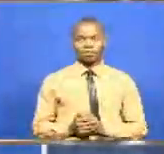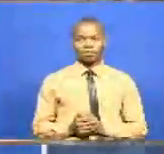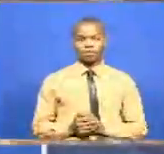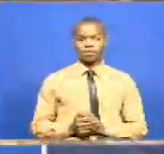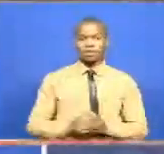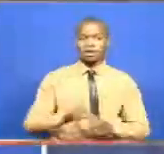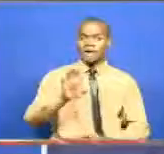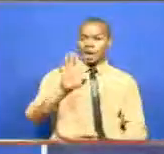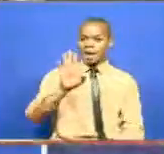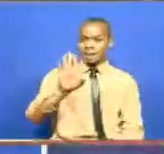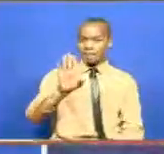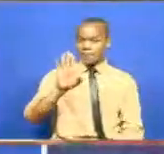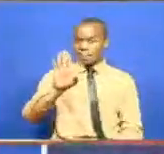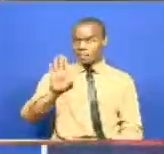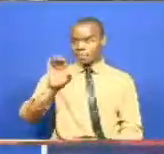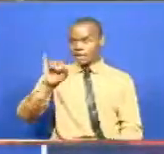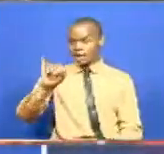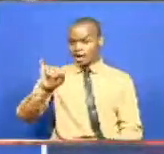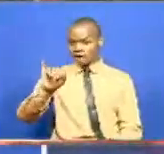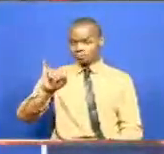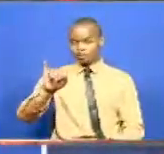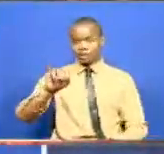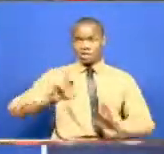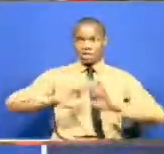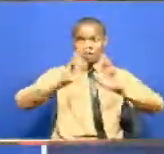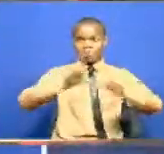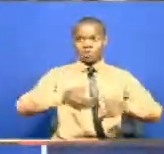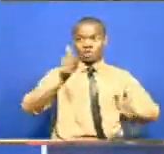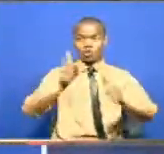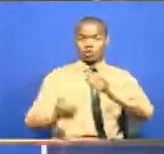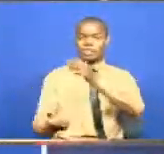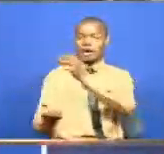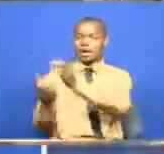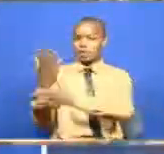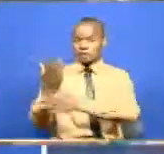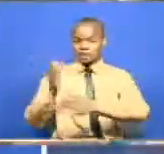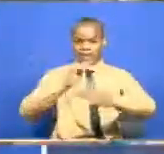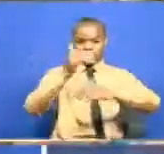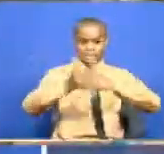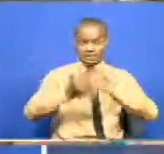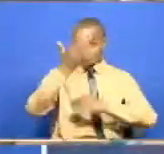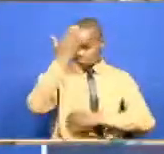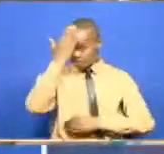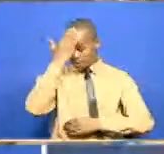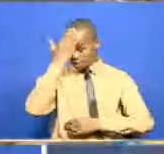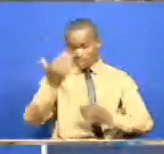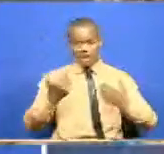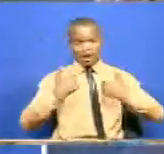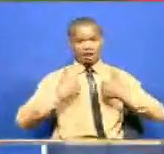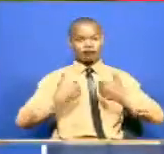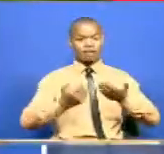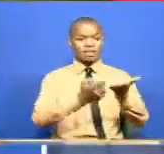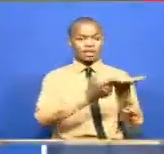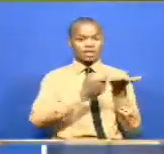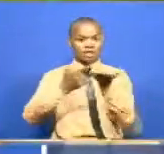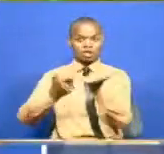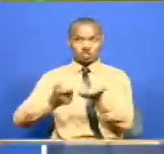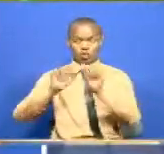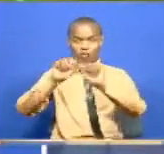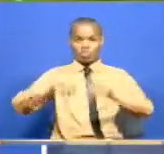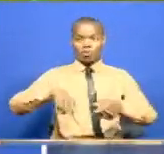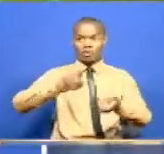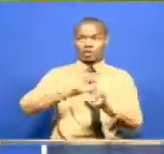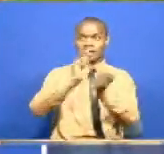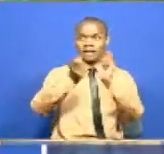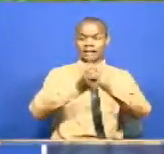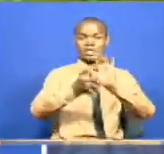Ripoti ya BBI inayotarajiwa kuzinduliwa rasmi siku ya Jumatatu ijayo imeibua mdahalo wa kitaifa ambao huenda ikaibua mabadiliko kwenye ajenda